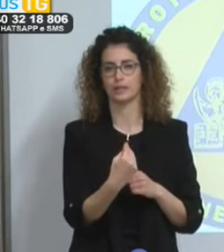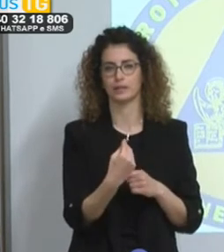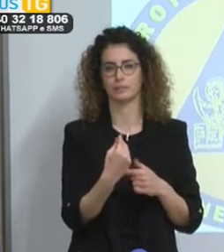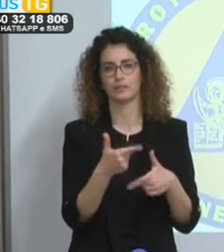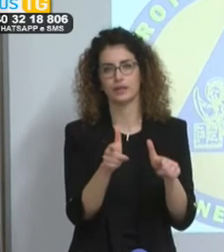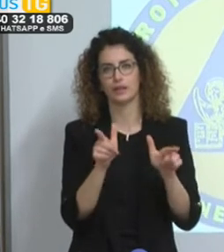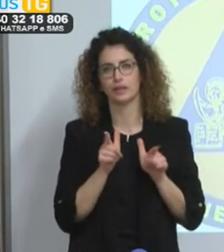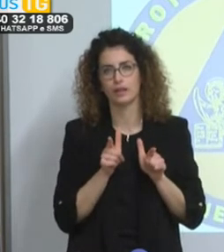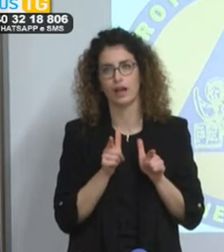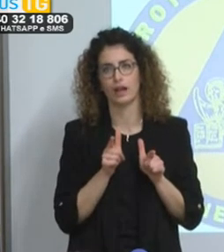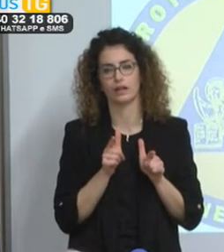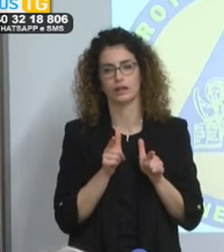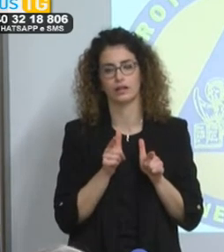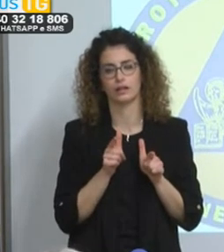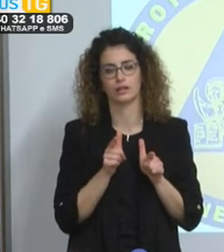pensare